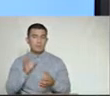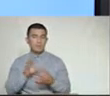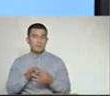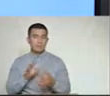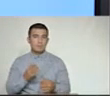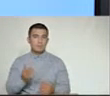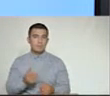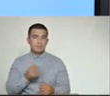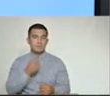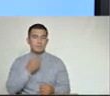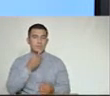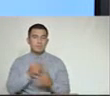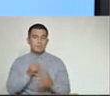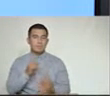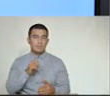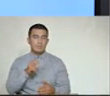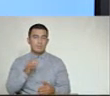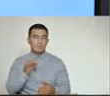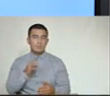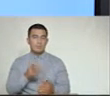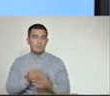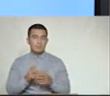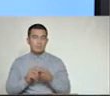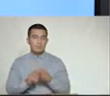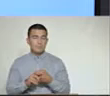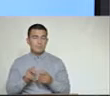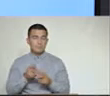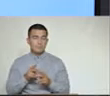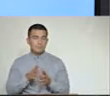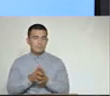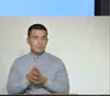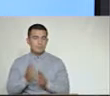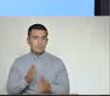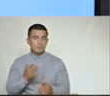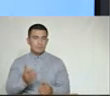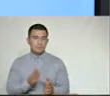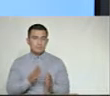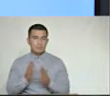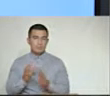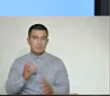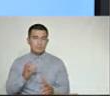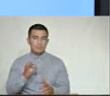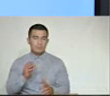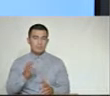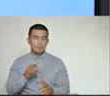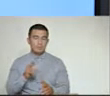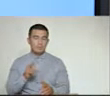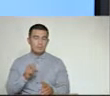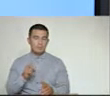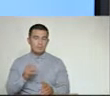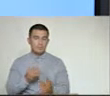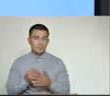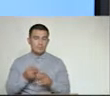oladi. Halqumdan uzilib, sitoplazma oqimiga o'tadi va sitoplazma bo'ylab